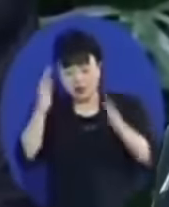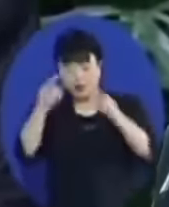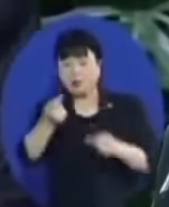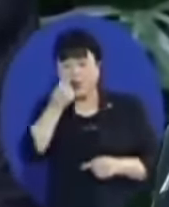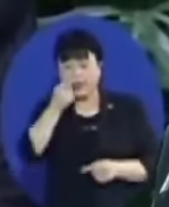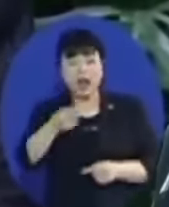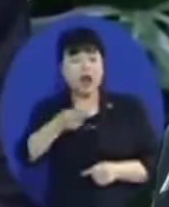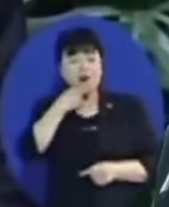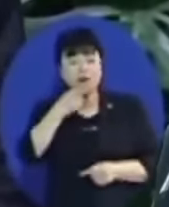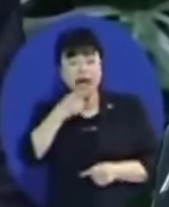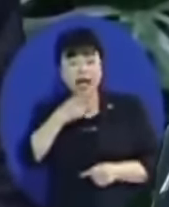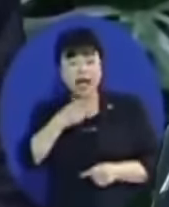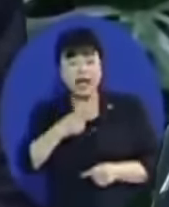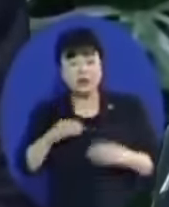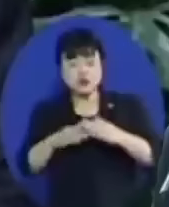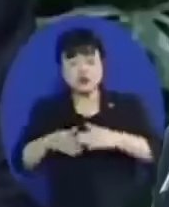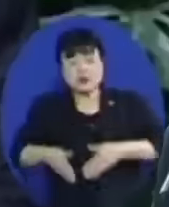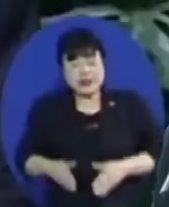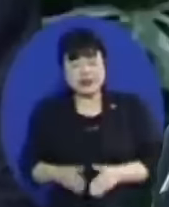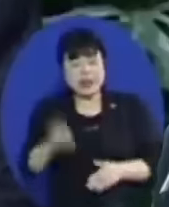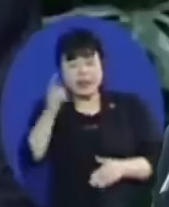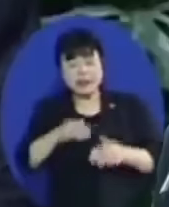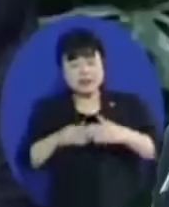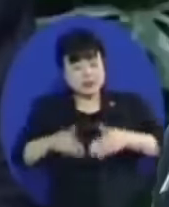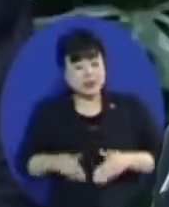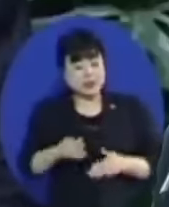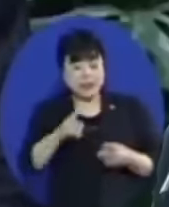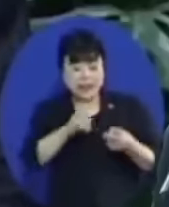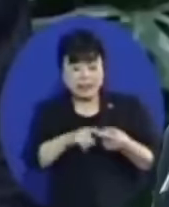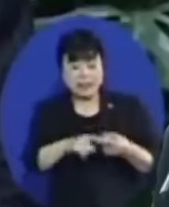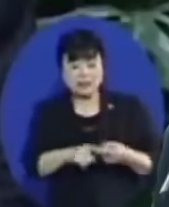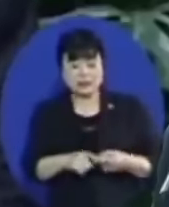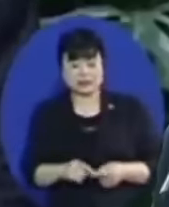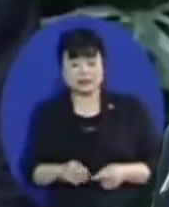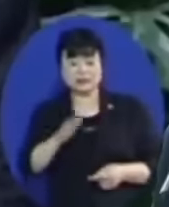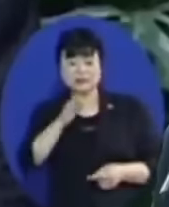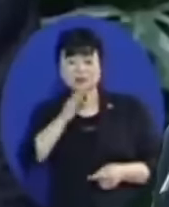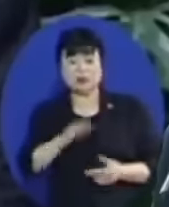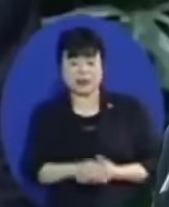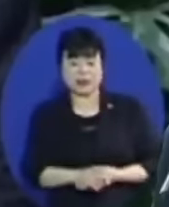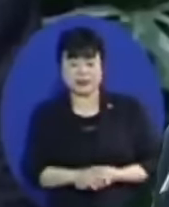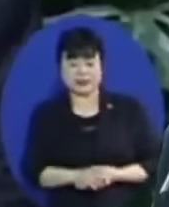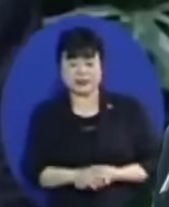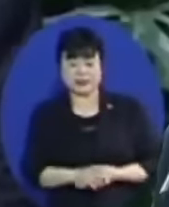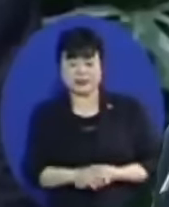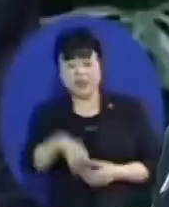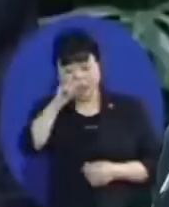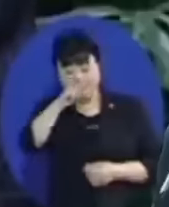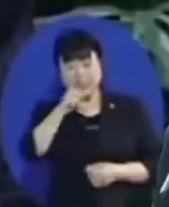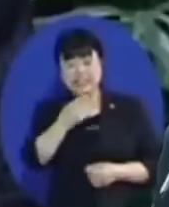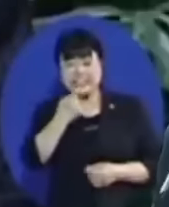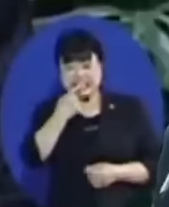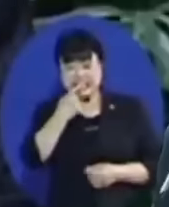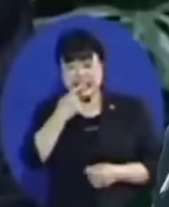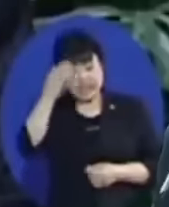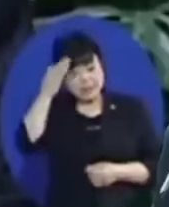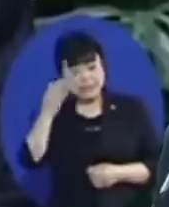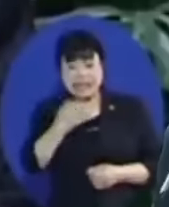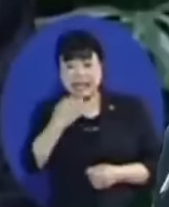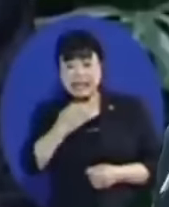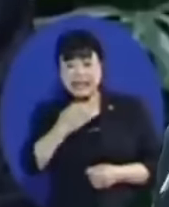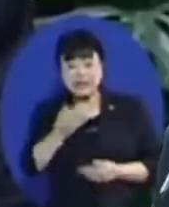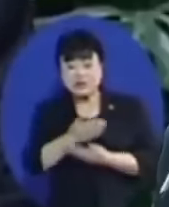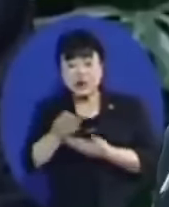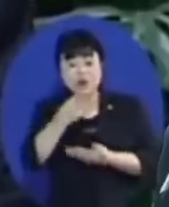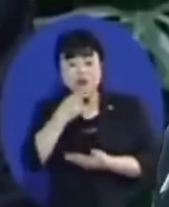없느냐, 좋은 집안에 태어났느냐 나쁜 집안에 태어났느냐, 동서양 사람이냐 나 아프리카 사람이냐 자잘 따지지 않습니다.